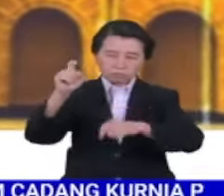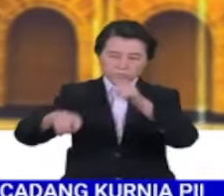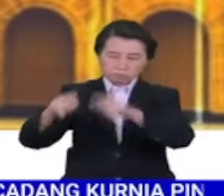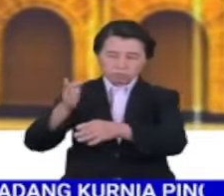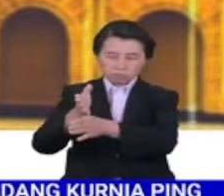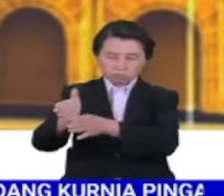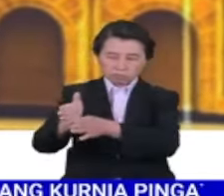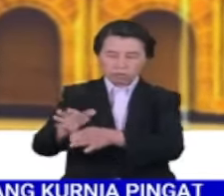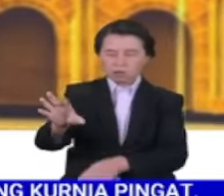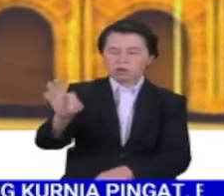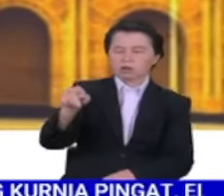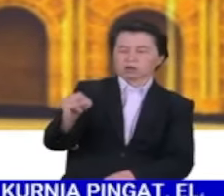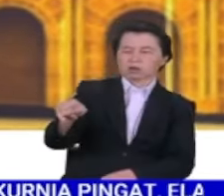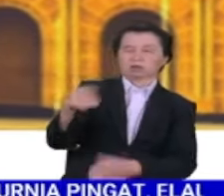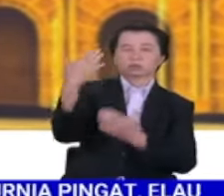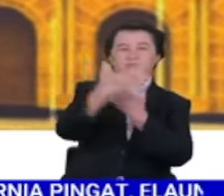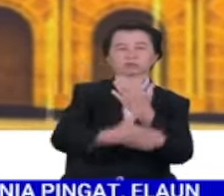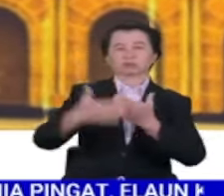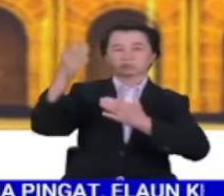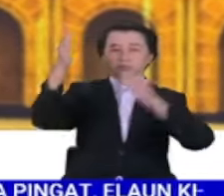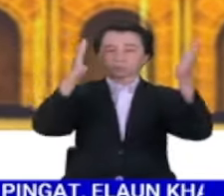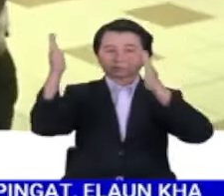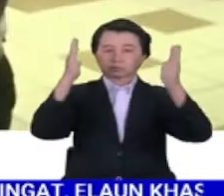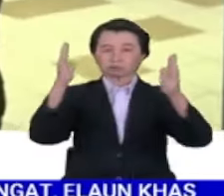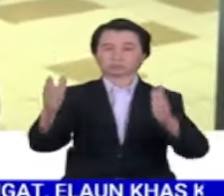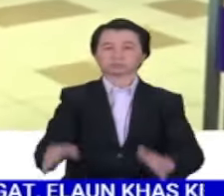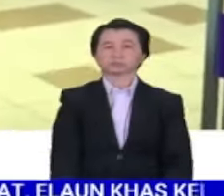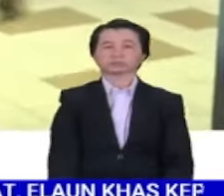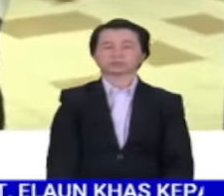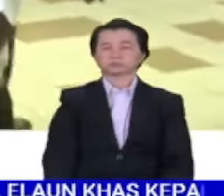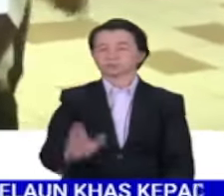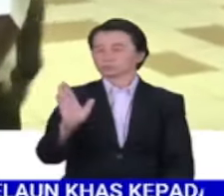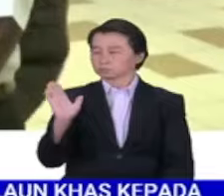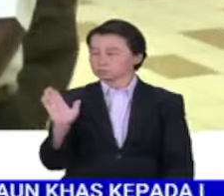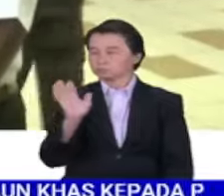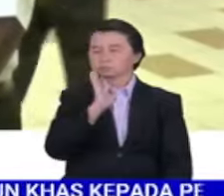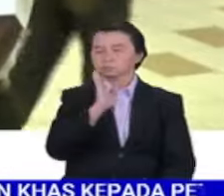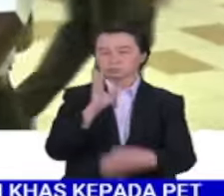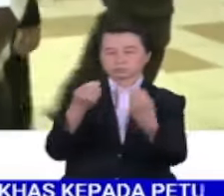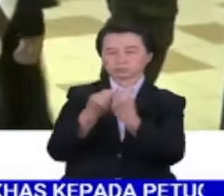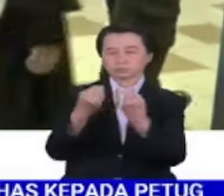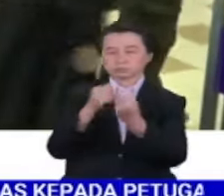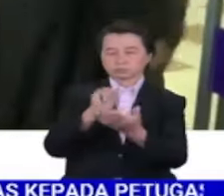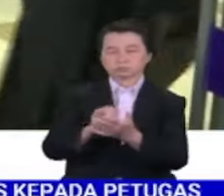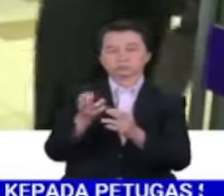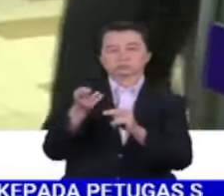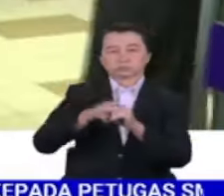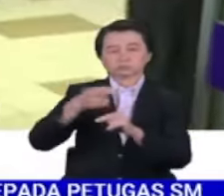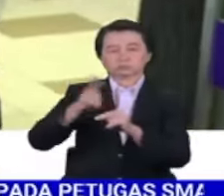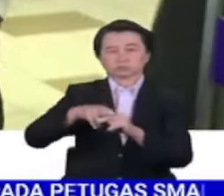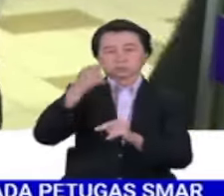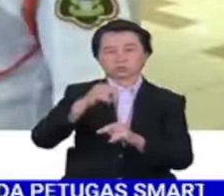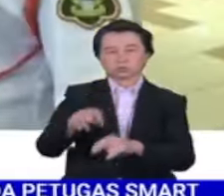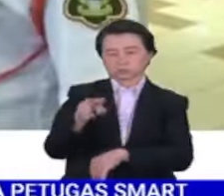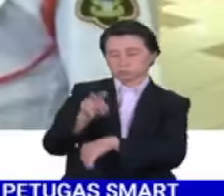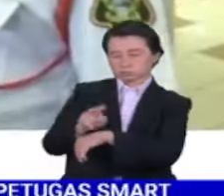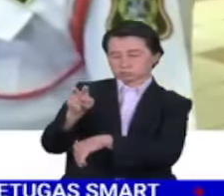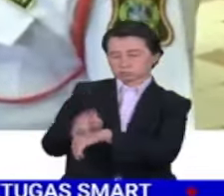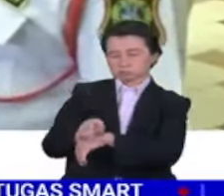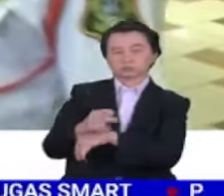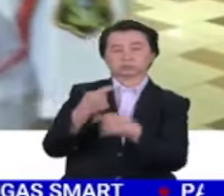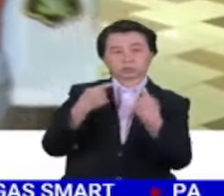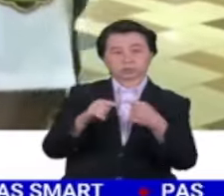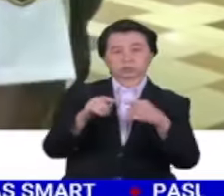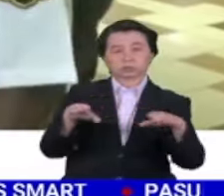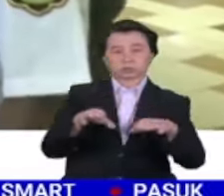sektor yang di kesan di seluruh negara Beliau berkata jumlah berkenaan dijangkau bertambah susulan pemantauan aktif